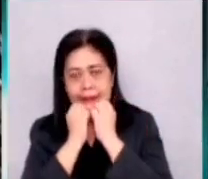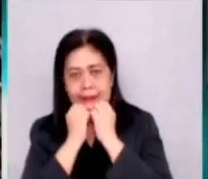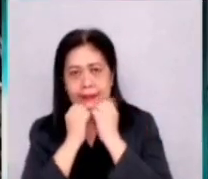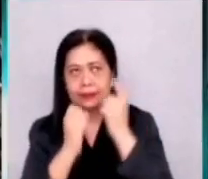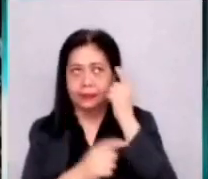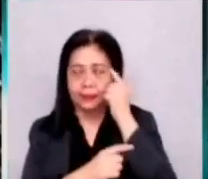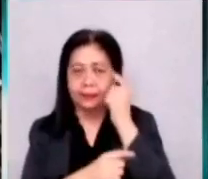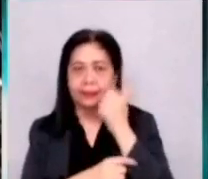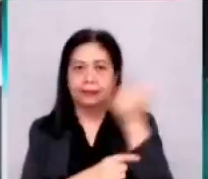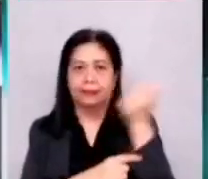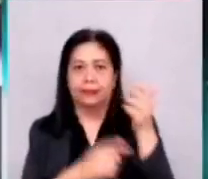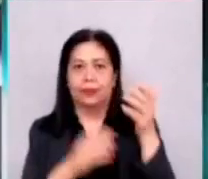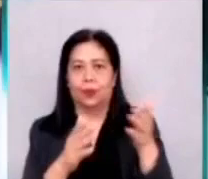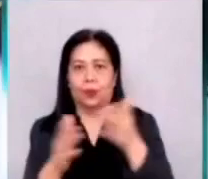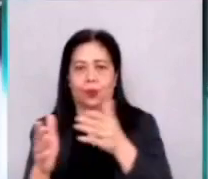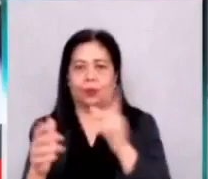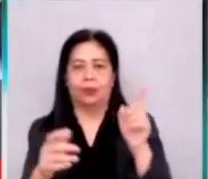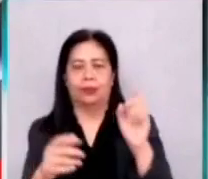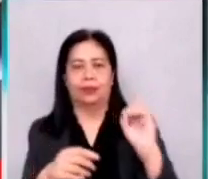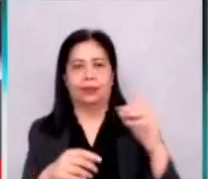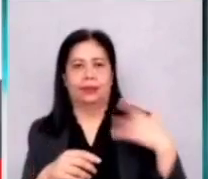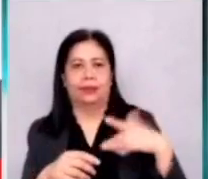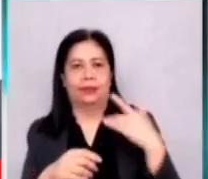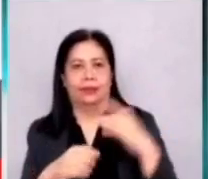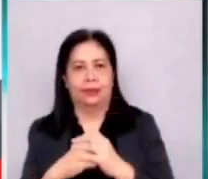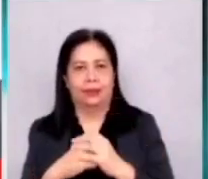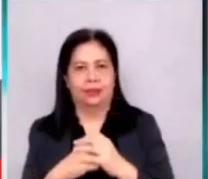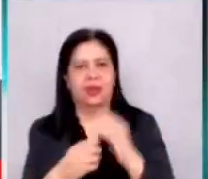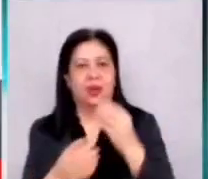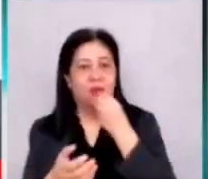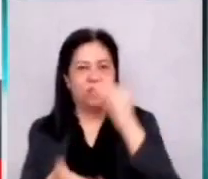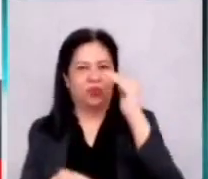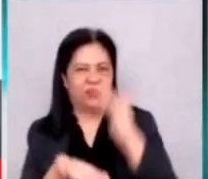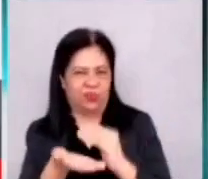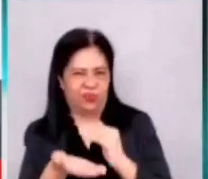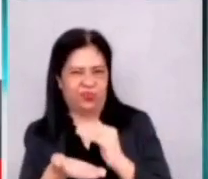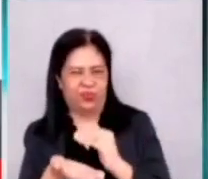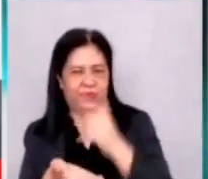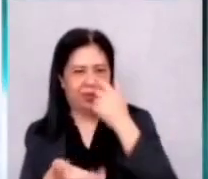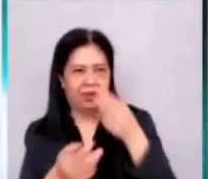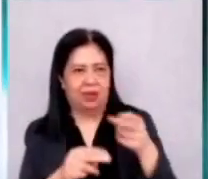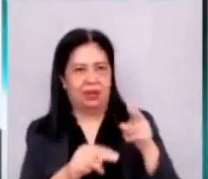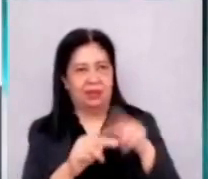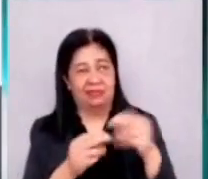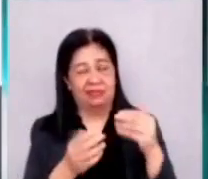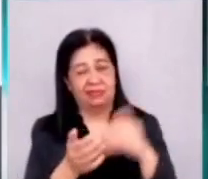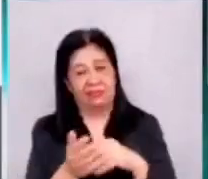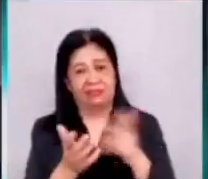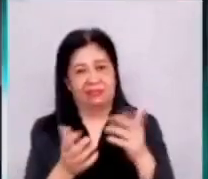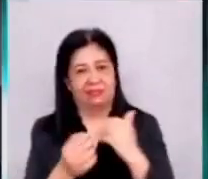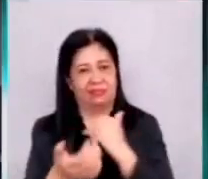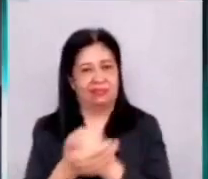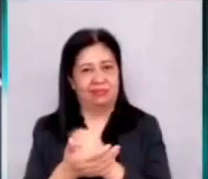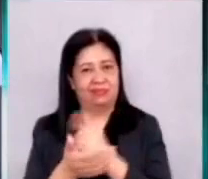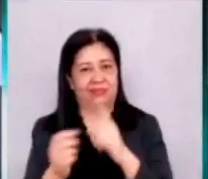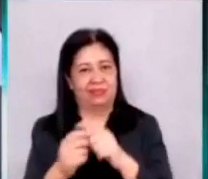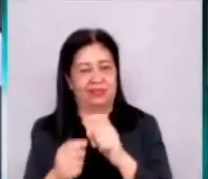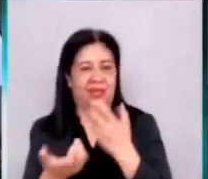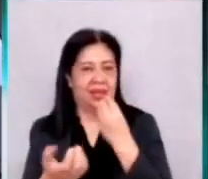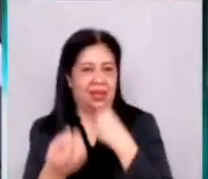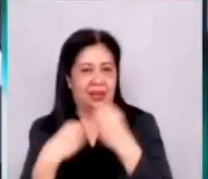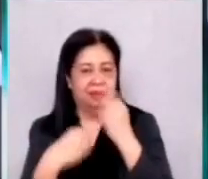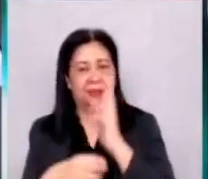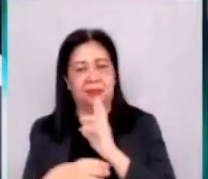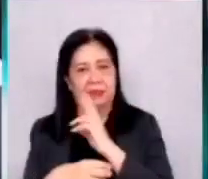iba mga nakausap namin. Sa food yung nabinawas ako ng konti. Ngayon, dahil nadagdagan na naman, medyo umiiwas na muna sa fast food. Nagulat po ako kanina